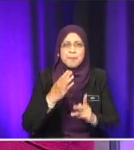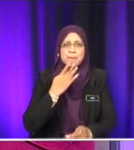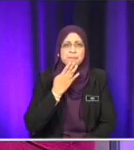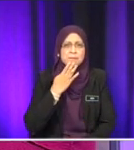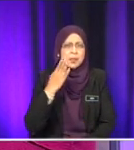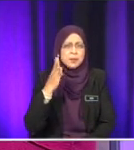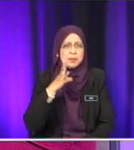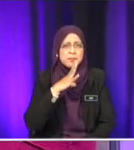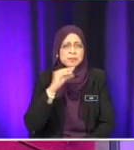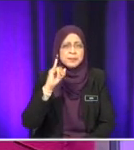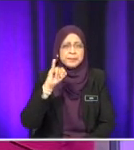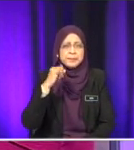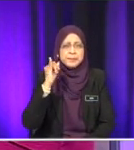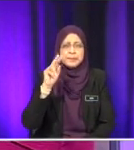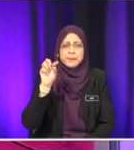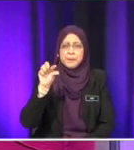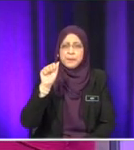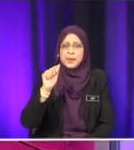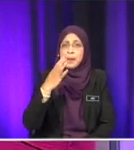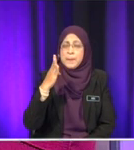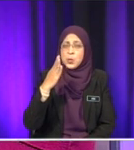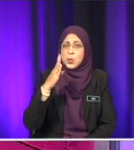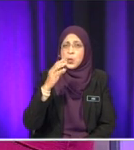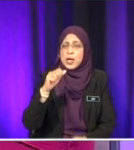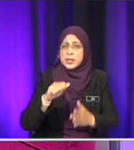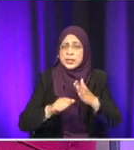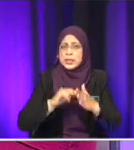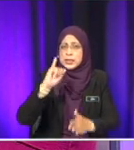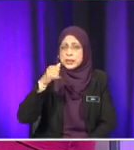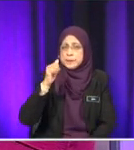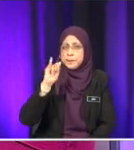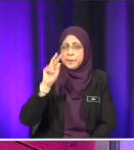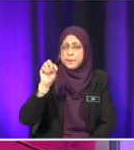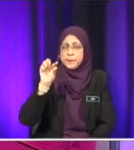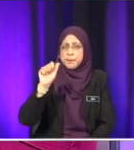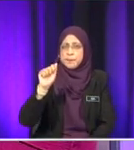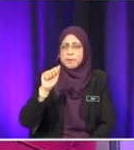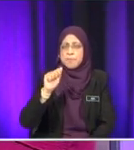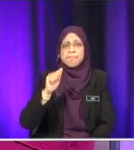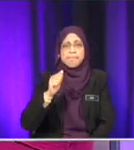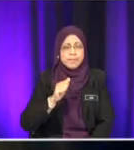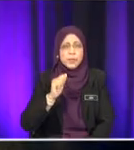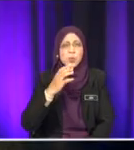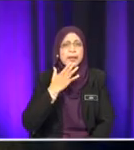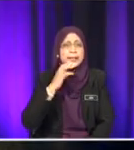juga warna jingga biru adalah warna asas mana kali jingga adalah warna sekunder